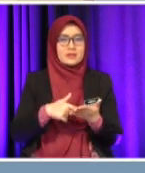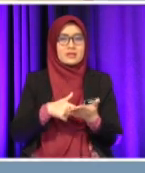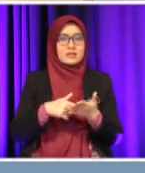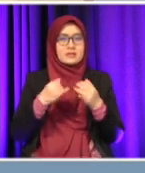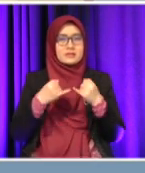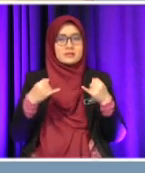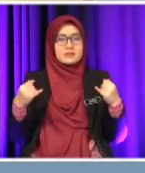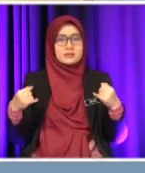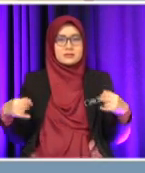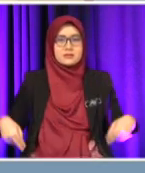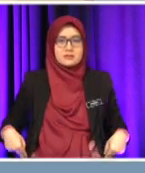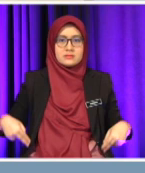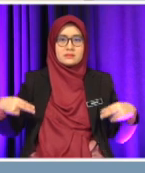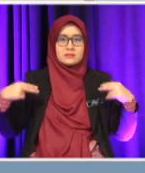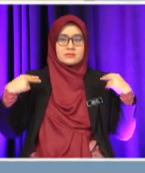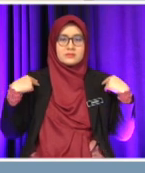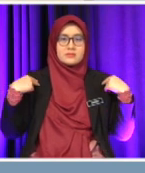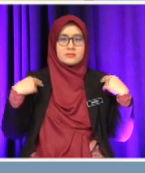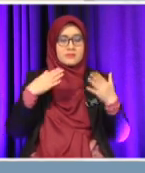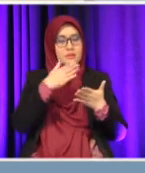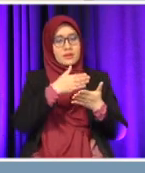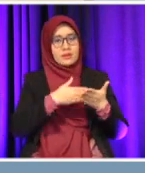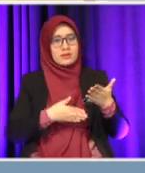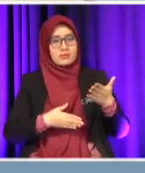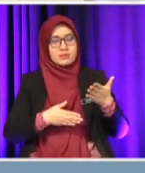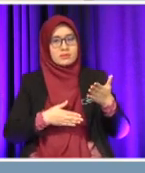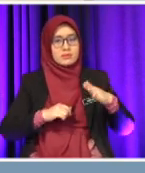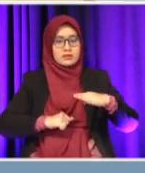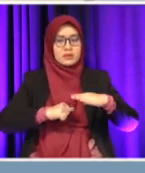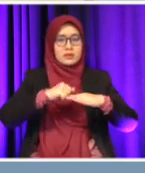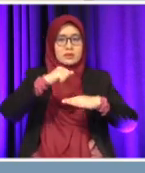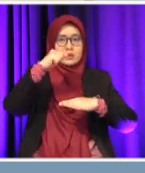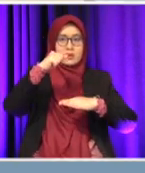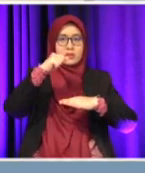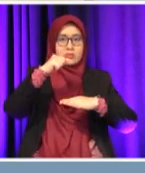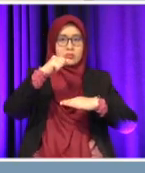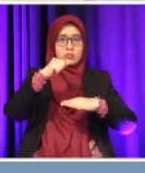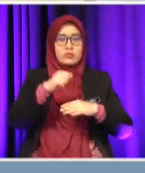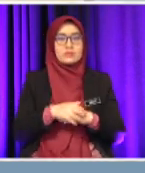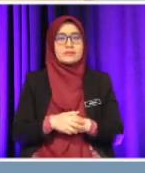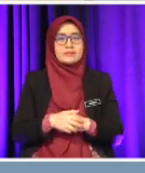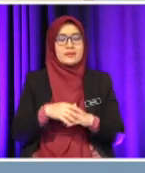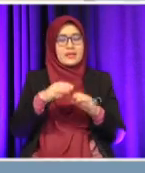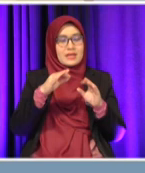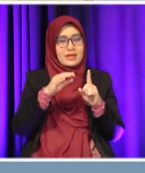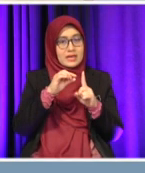jenis hidup separuh trafo dan pegagal